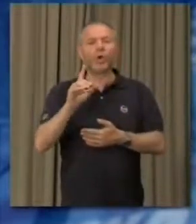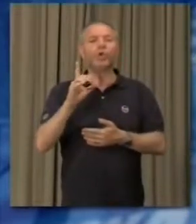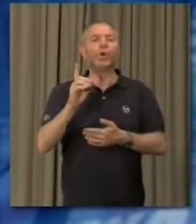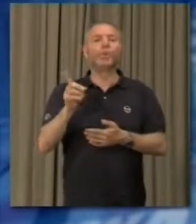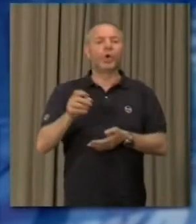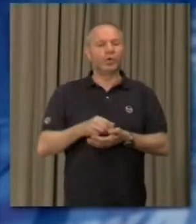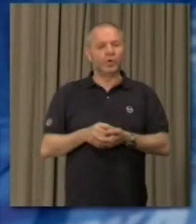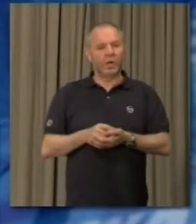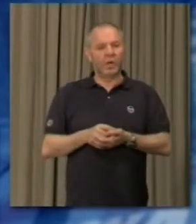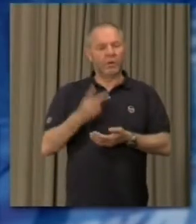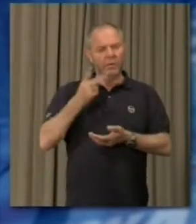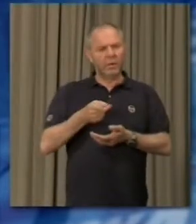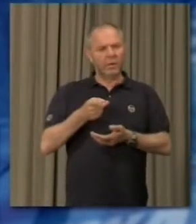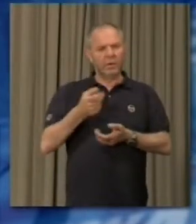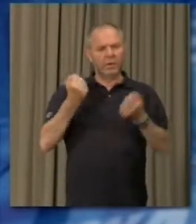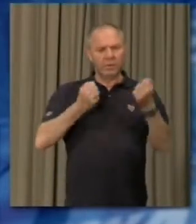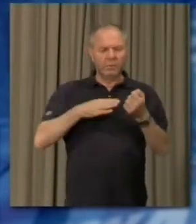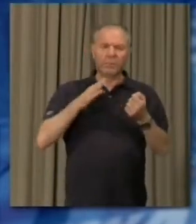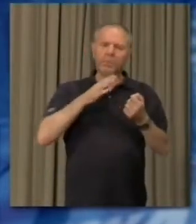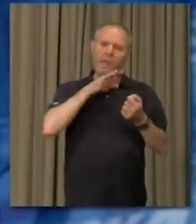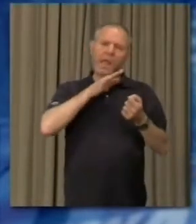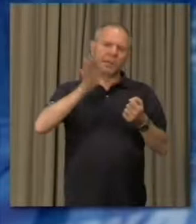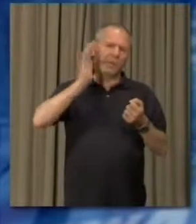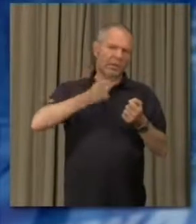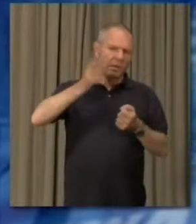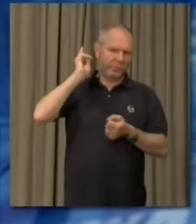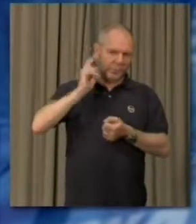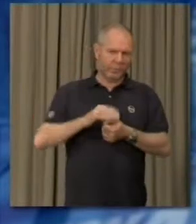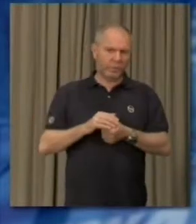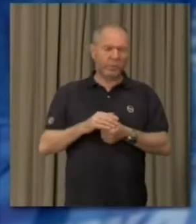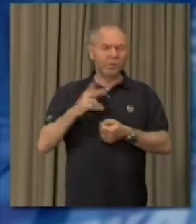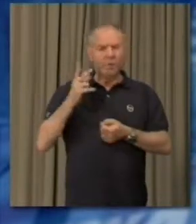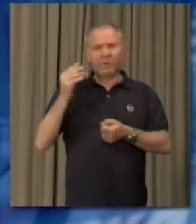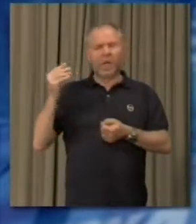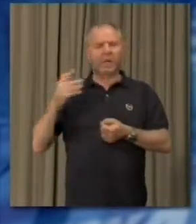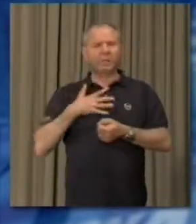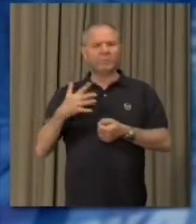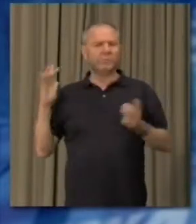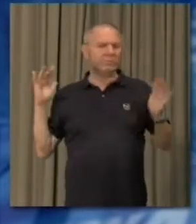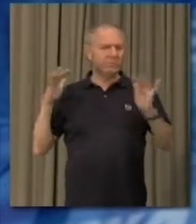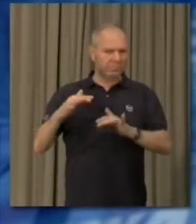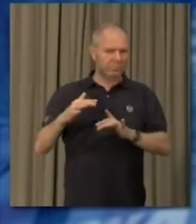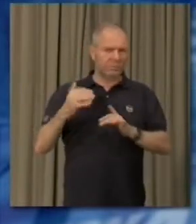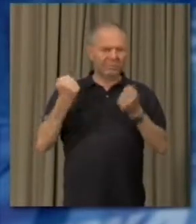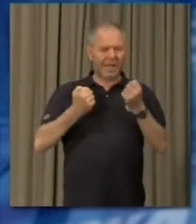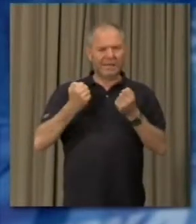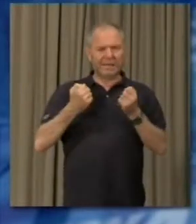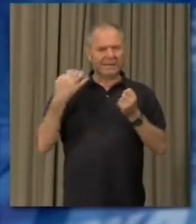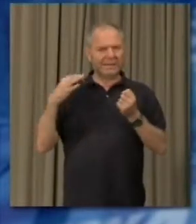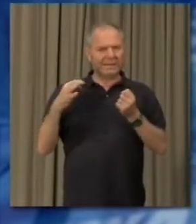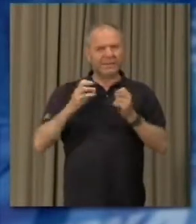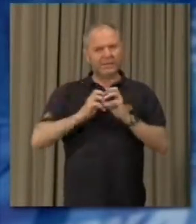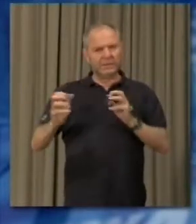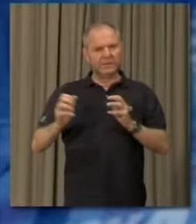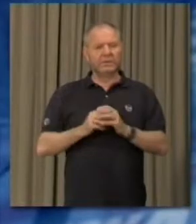Si tratta di una delle più antiche corse su strada d'Italia che, con successo, ha richiamato numerosi qualificati partecipanti con vetture di spicco. E lungo